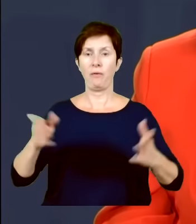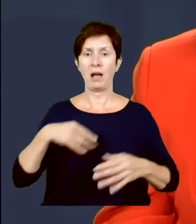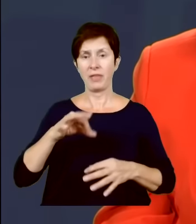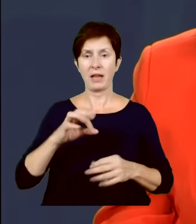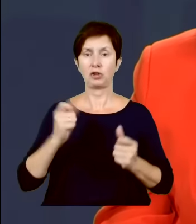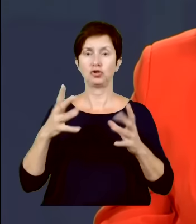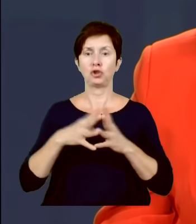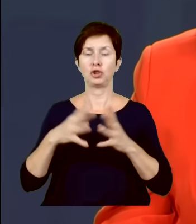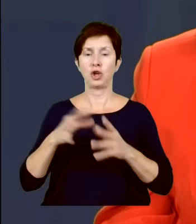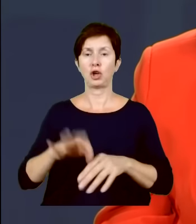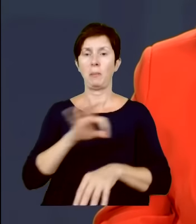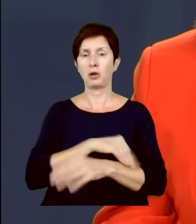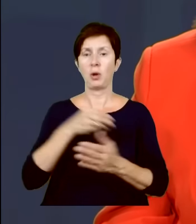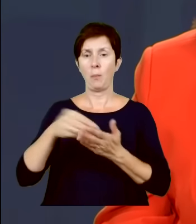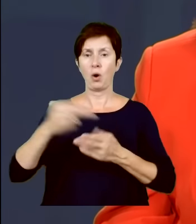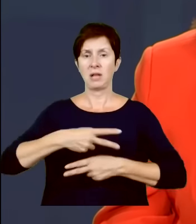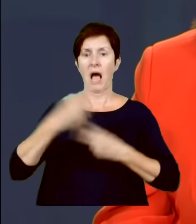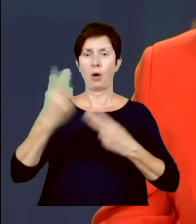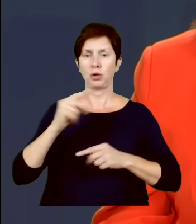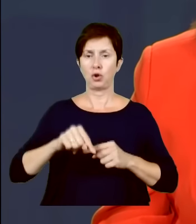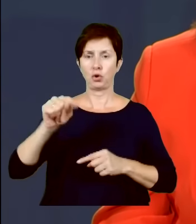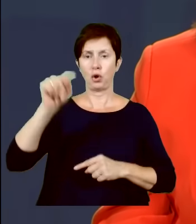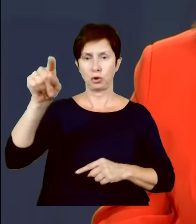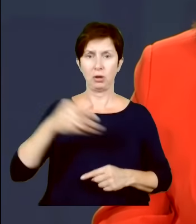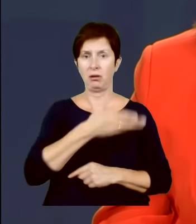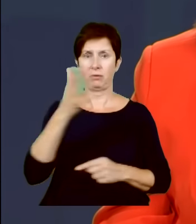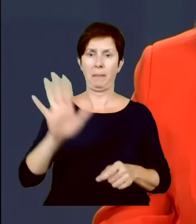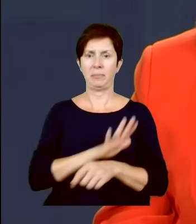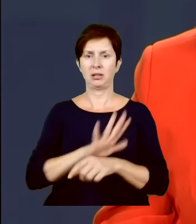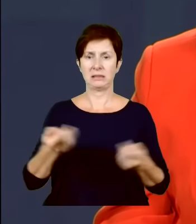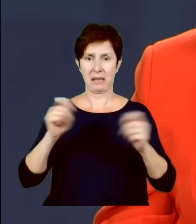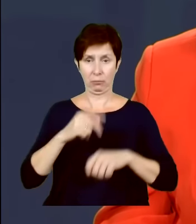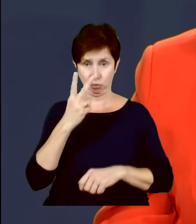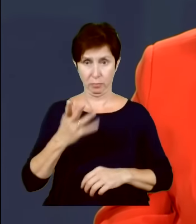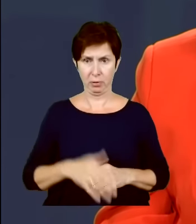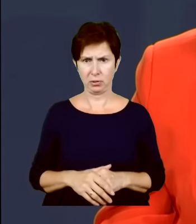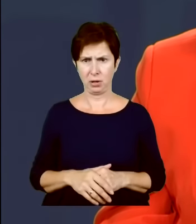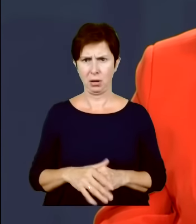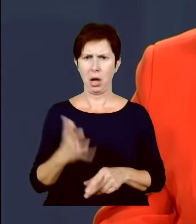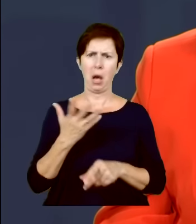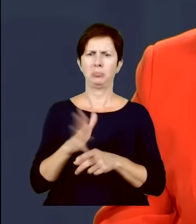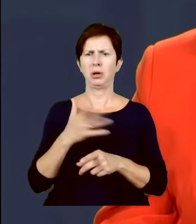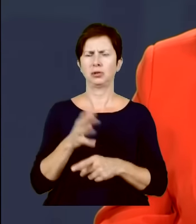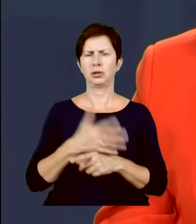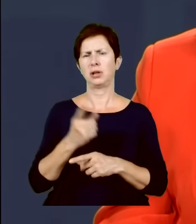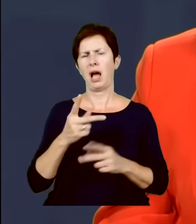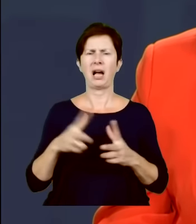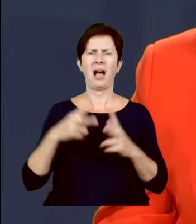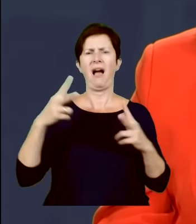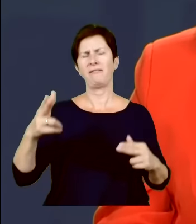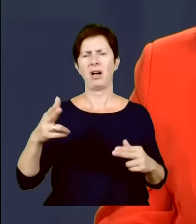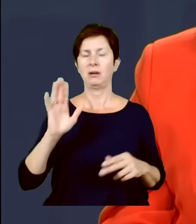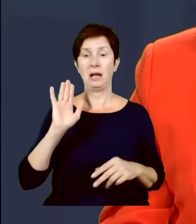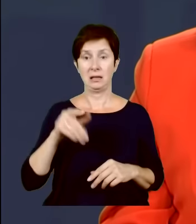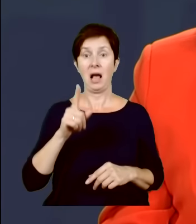10 zł i wam się raz dwa biznes zamknie to się tak tylko mówi 50 zł zapłaciłem tam za jakiś tam wielkie mi